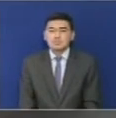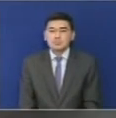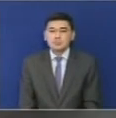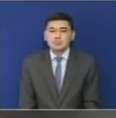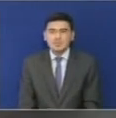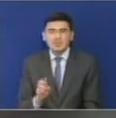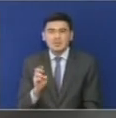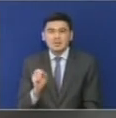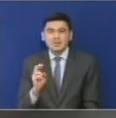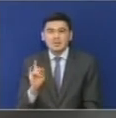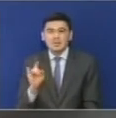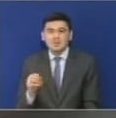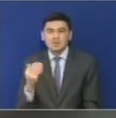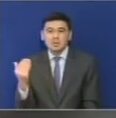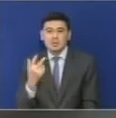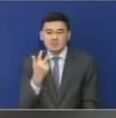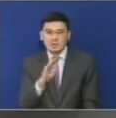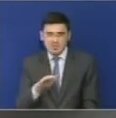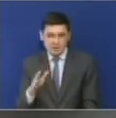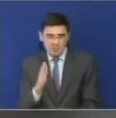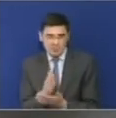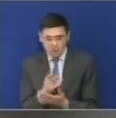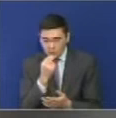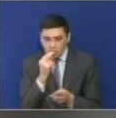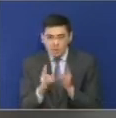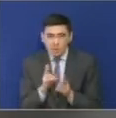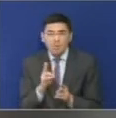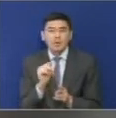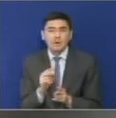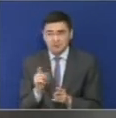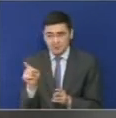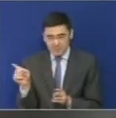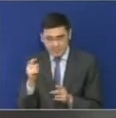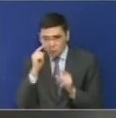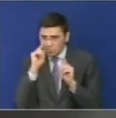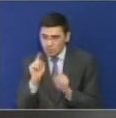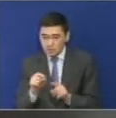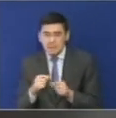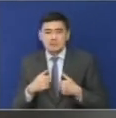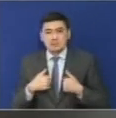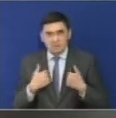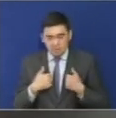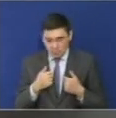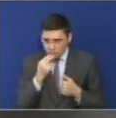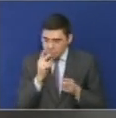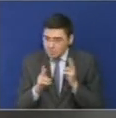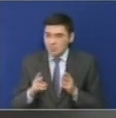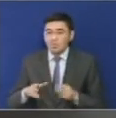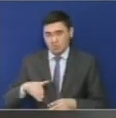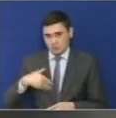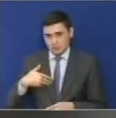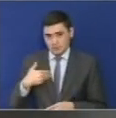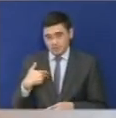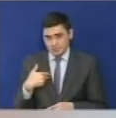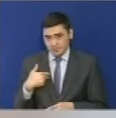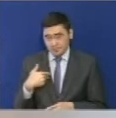Бақыт Бейбітбек қызы үш баланың анасы, олардың тамақтануына көп көңіл бөліп, дәмді және пайдалы тағамдар дайындауға тырысады. Қазіргі